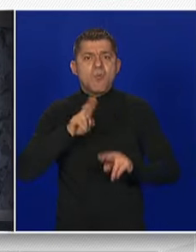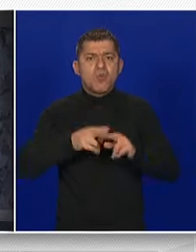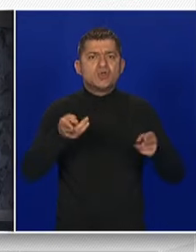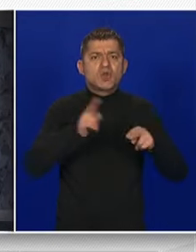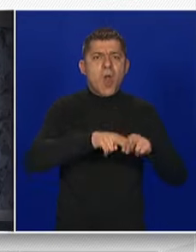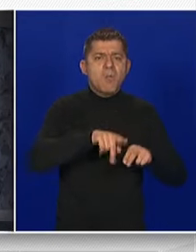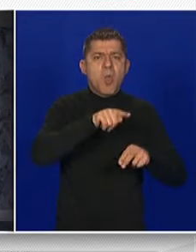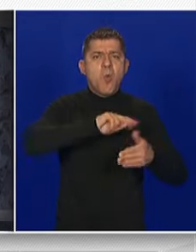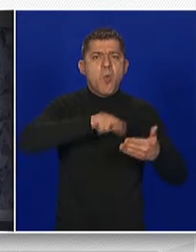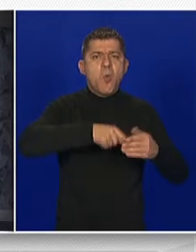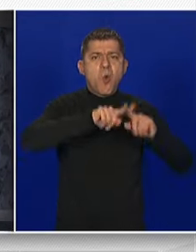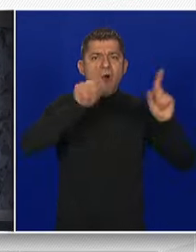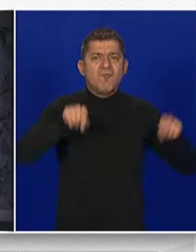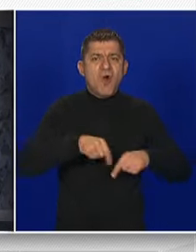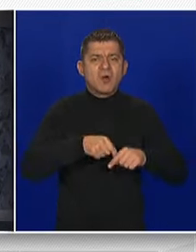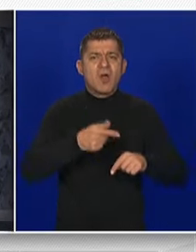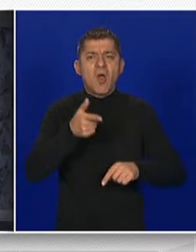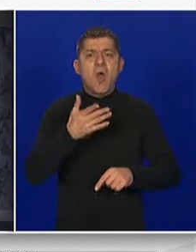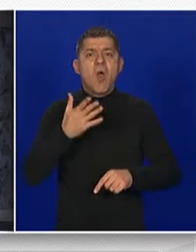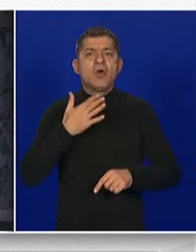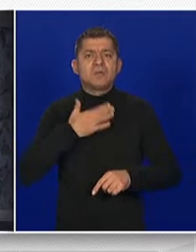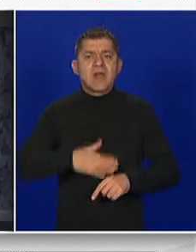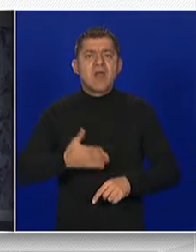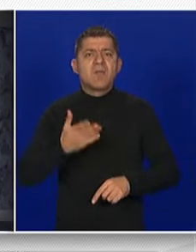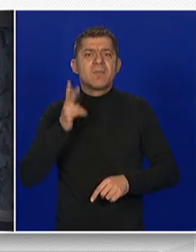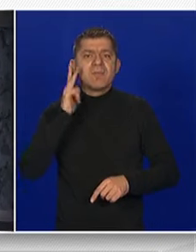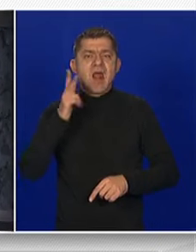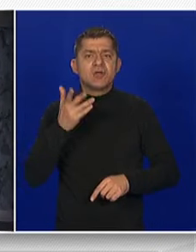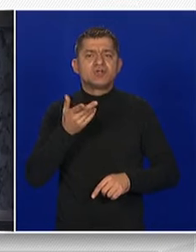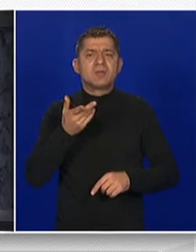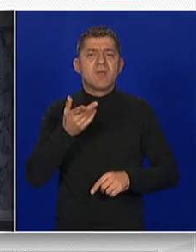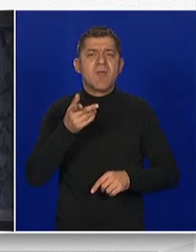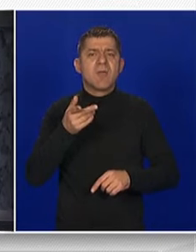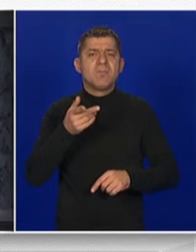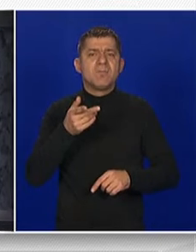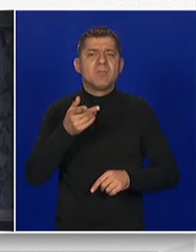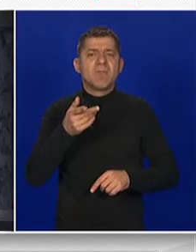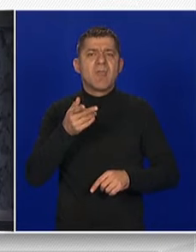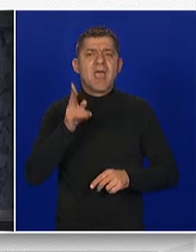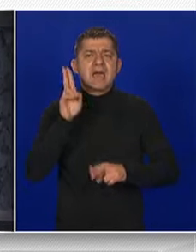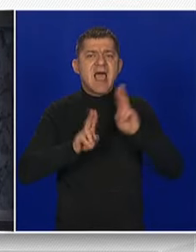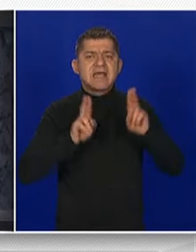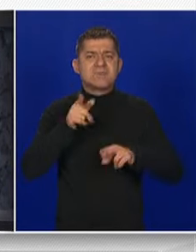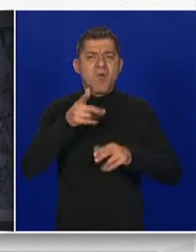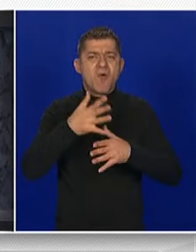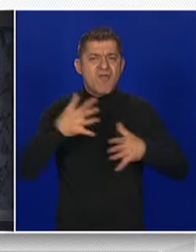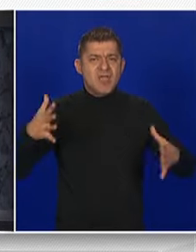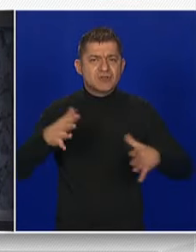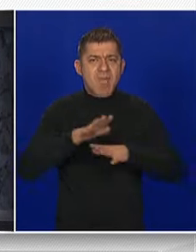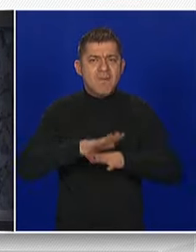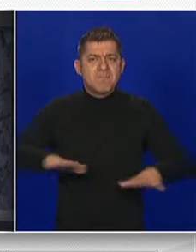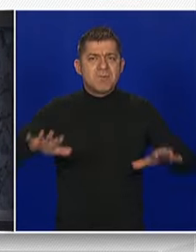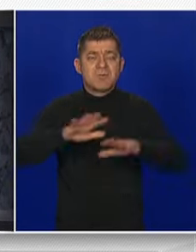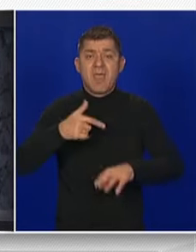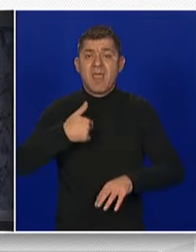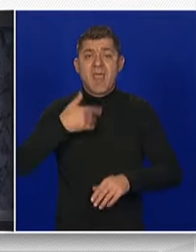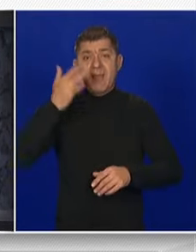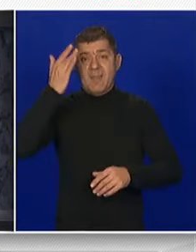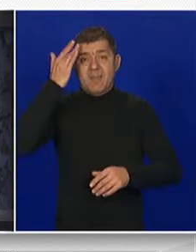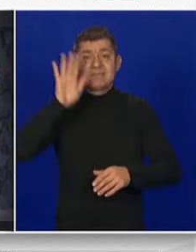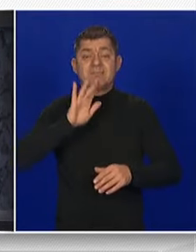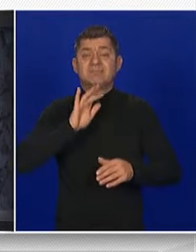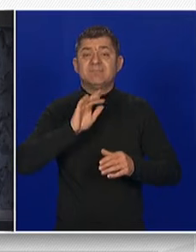svi takve ugovore koji im omogućavaju da održavaju rasprave u većim prostorima, ja to ne znam, ali ta